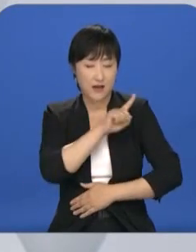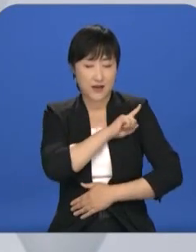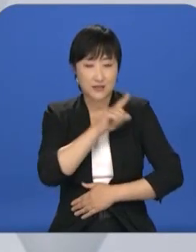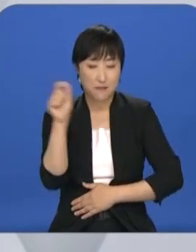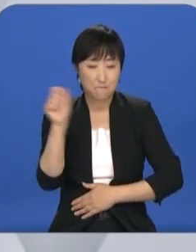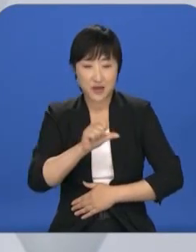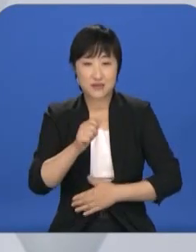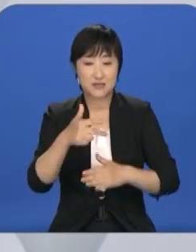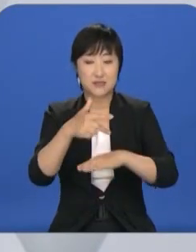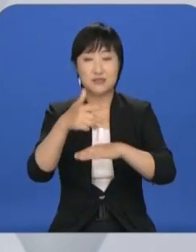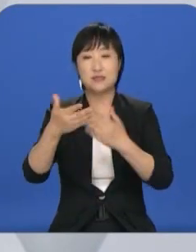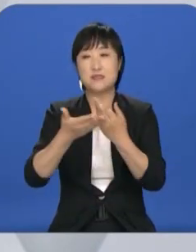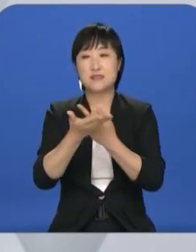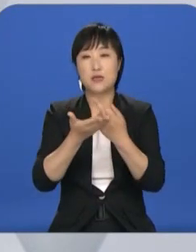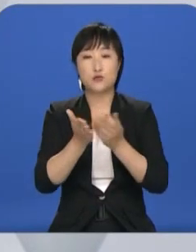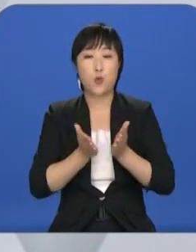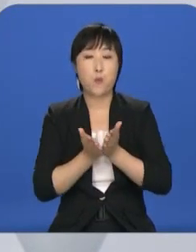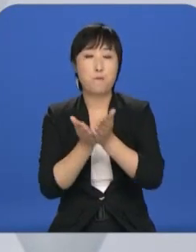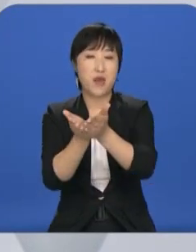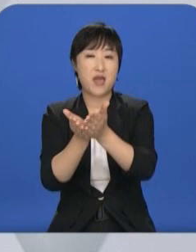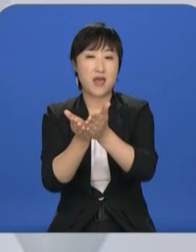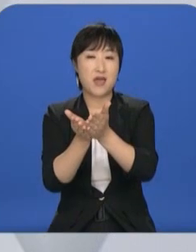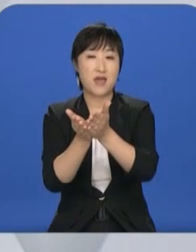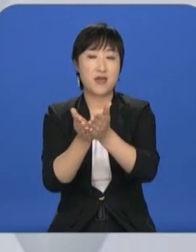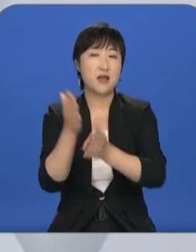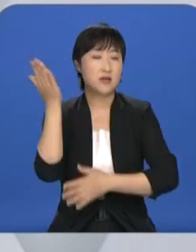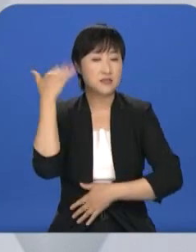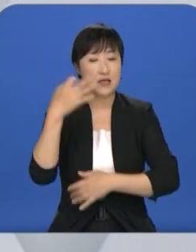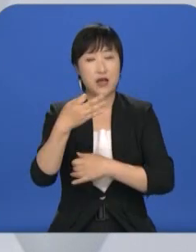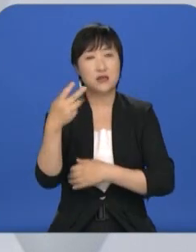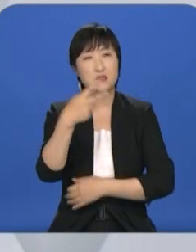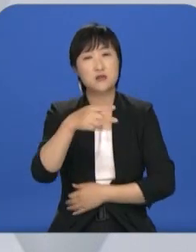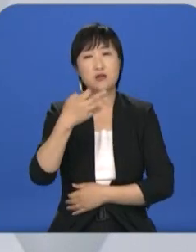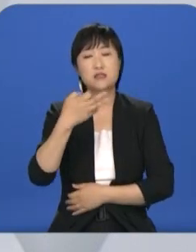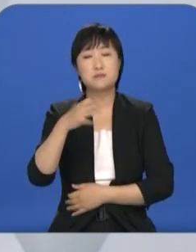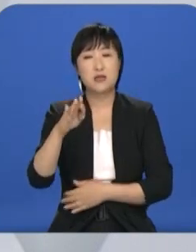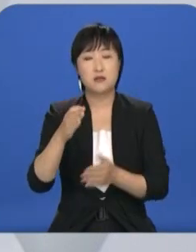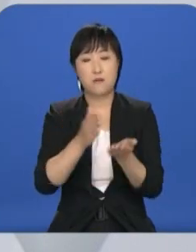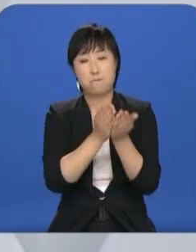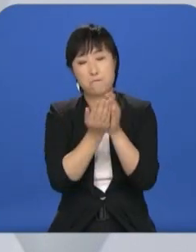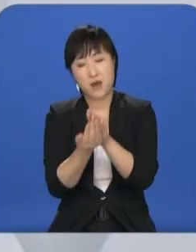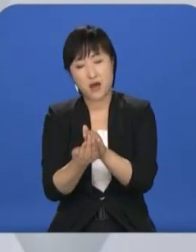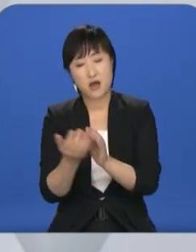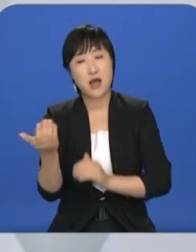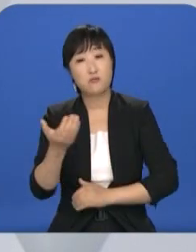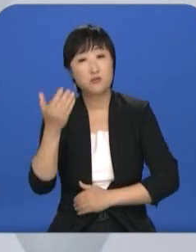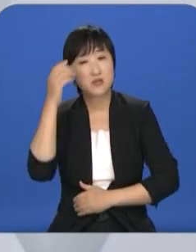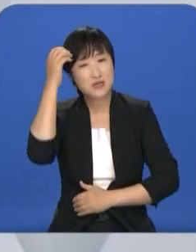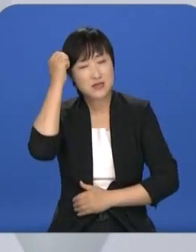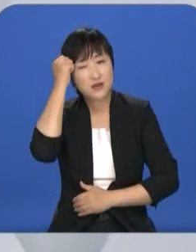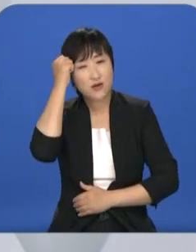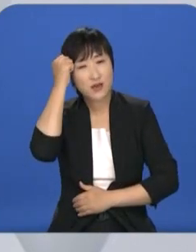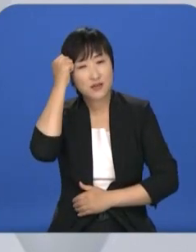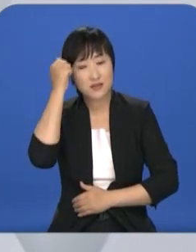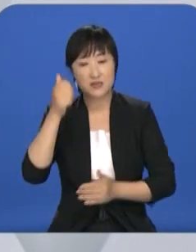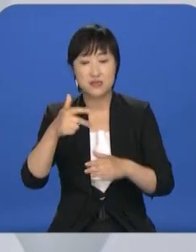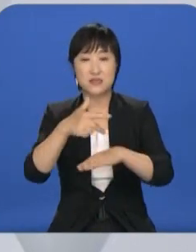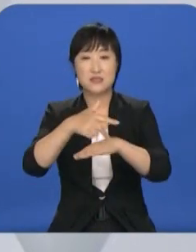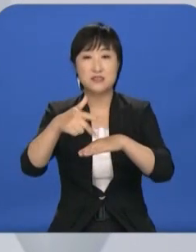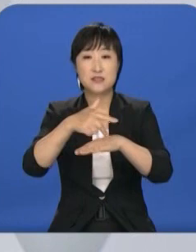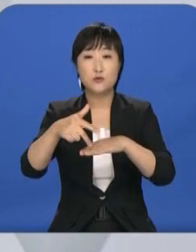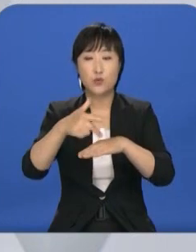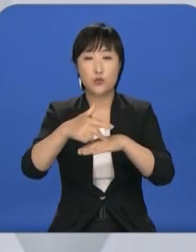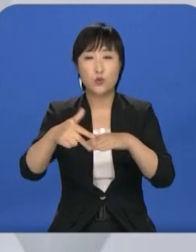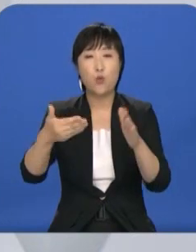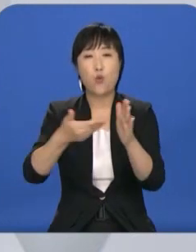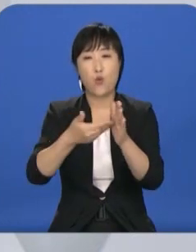열렸습니다. 지난 2014년 발생한 세월호 사고의 아픔을 기억해야 되는 진도